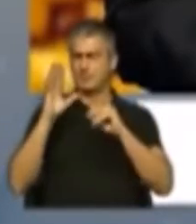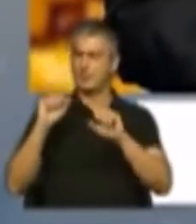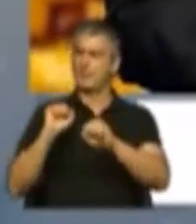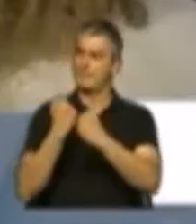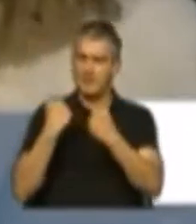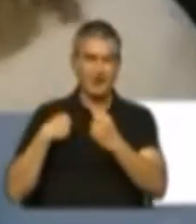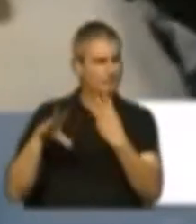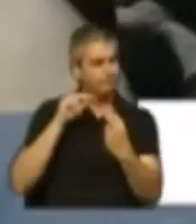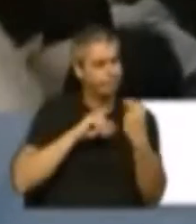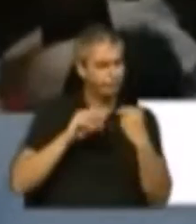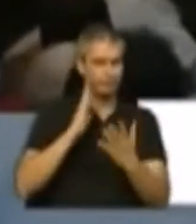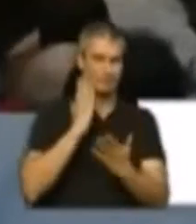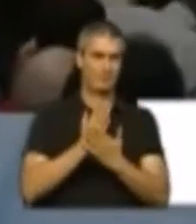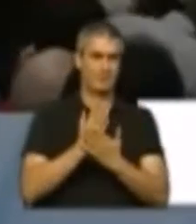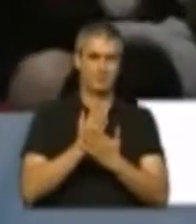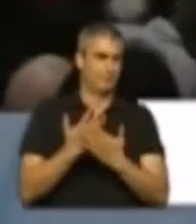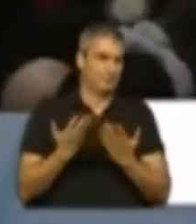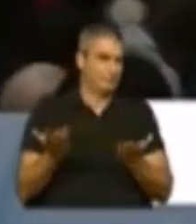הפעילים,